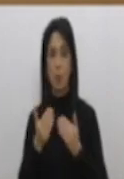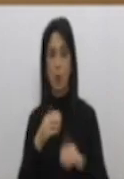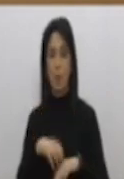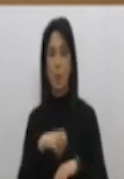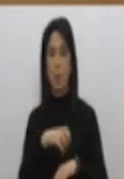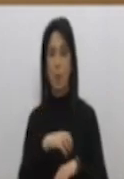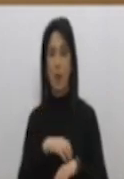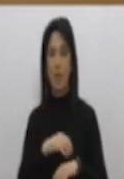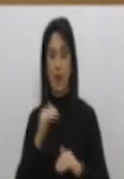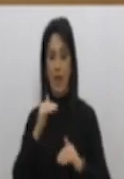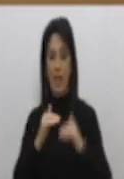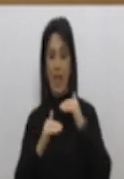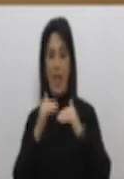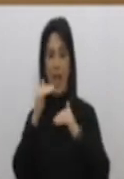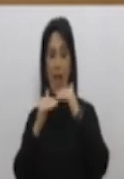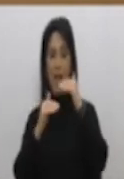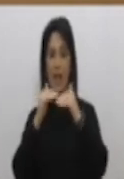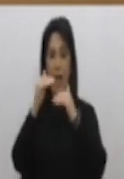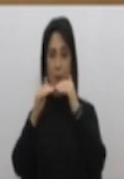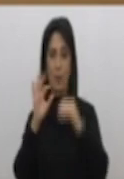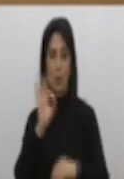პარტიული იერარქიების მიერ.